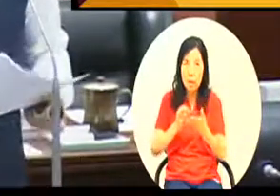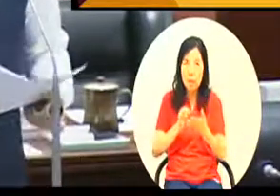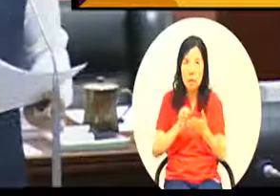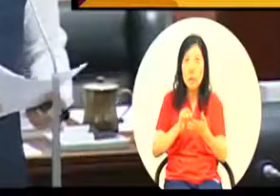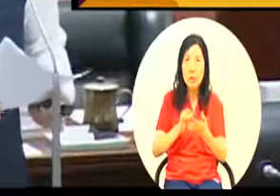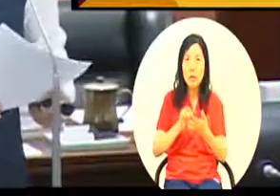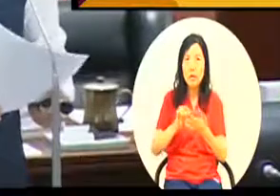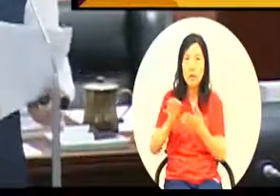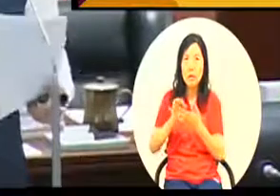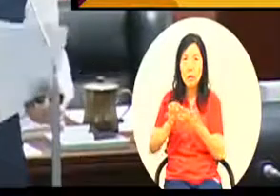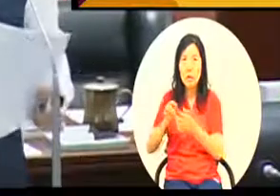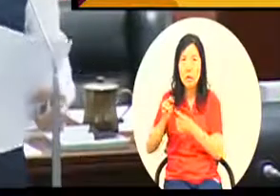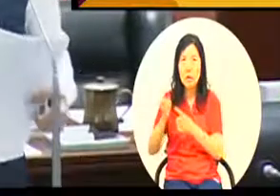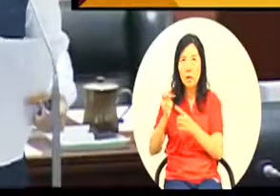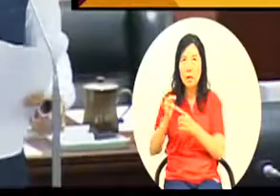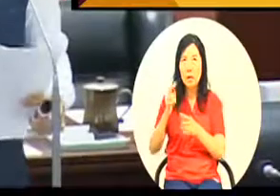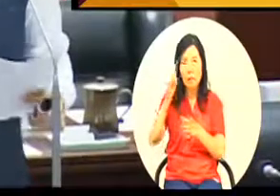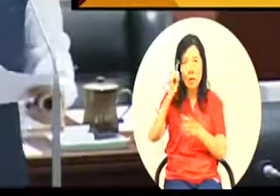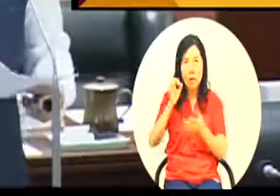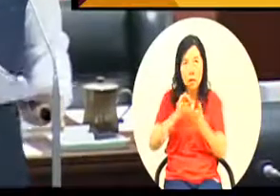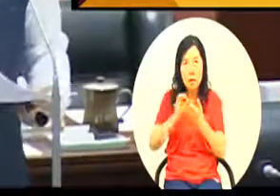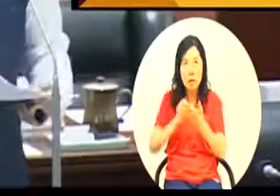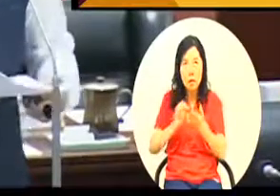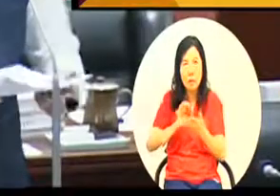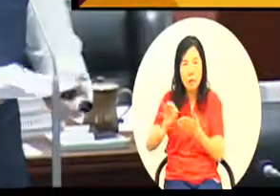有。什么叫意图贩卖而持有？